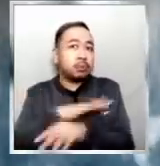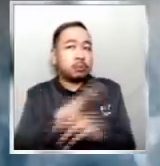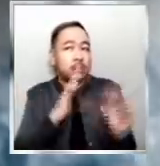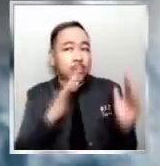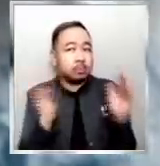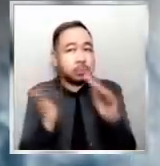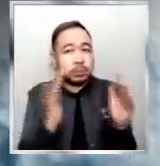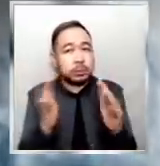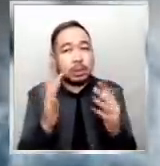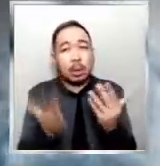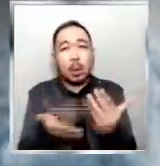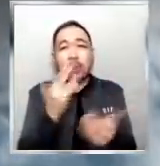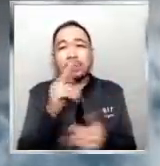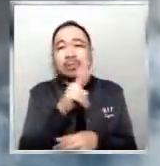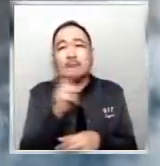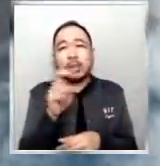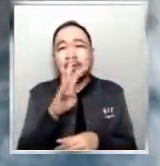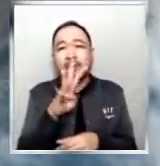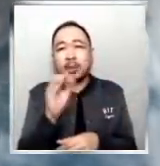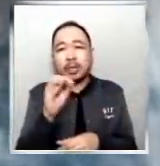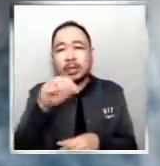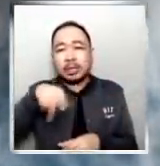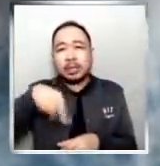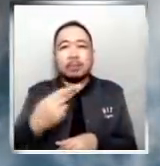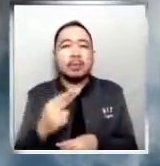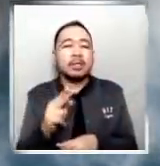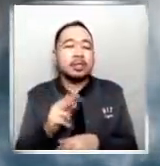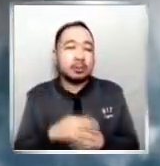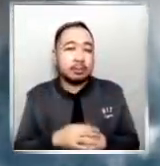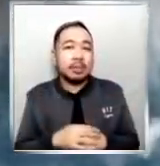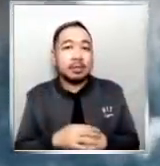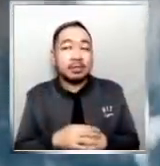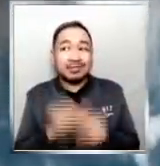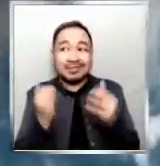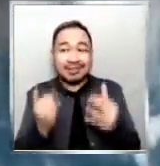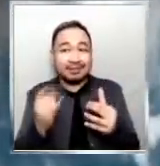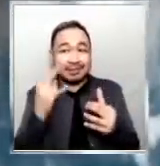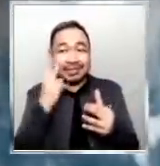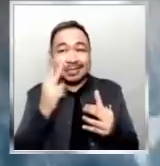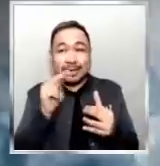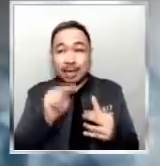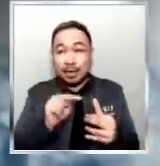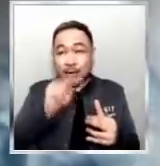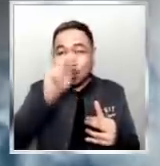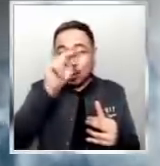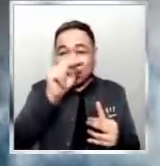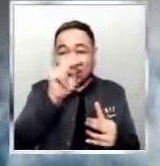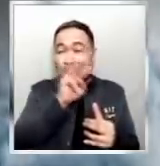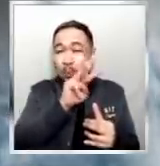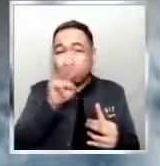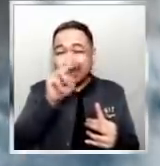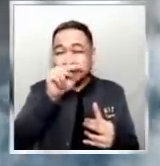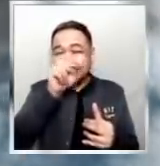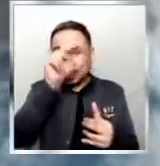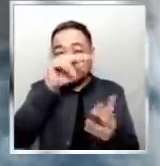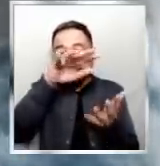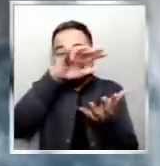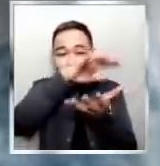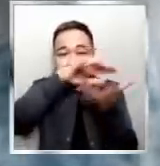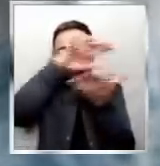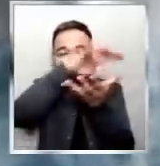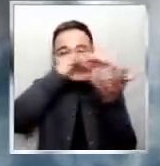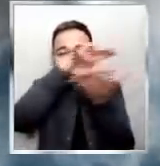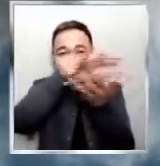240 kilometers per hour. So ito ay kumikilos din ng west-northwest sa bilis na 20 kilometers per hour. Sa ngayon, Sir Mike,